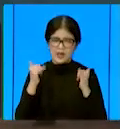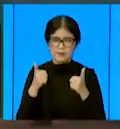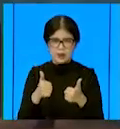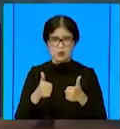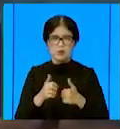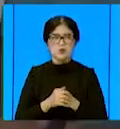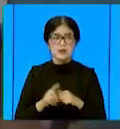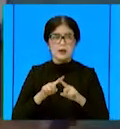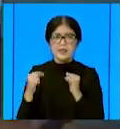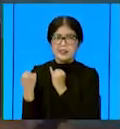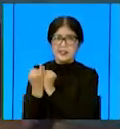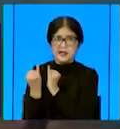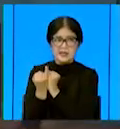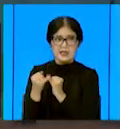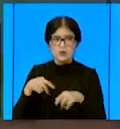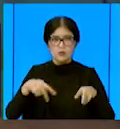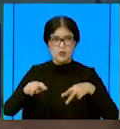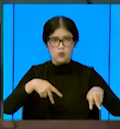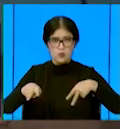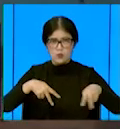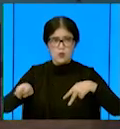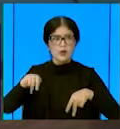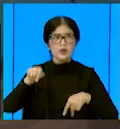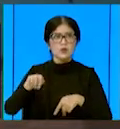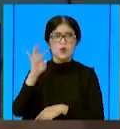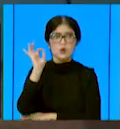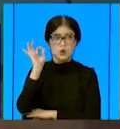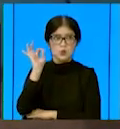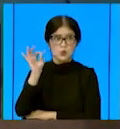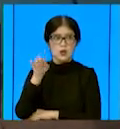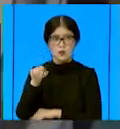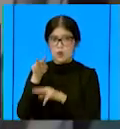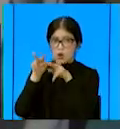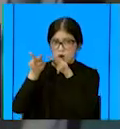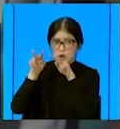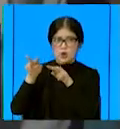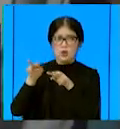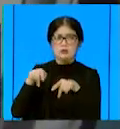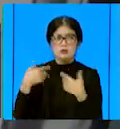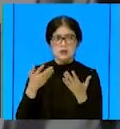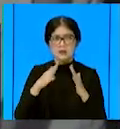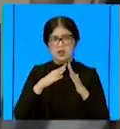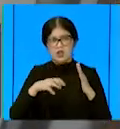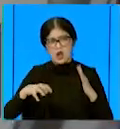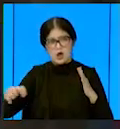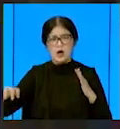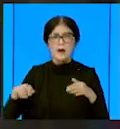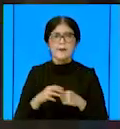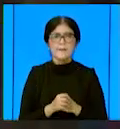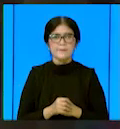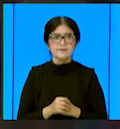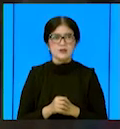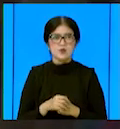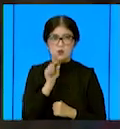Sepanjang pertandingan berlangsung, Paino dan istrinya yang setia menemani sang suami menonton laga timnas bersama para tetangga tak lepas memanjatkan doa